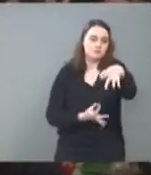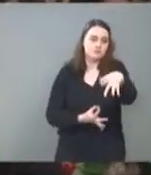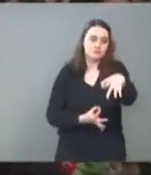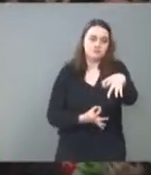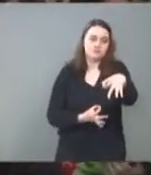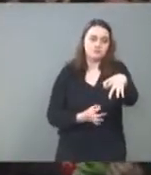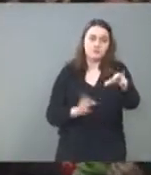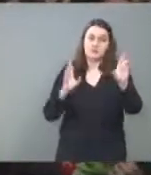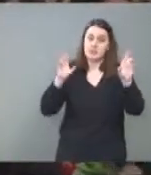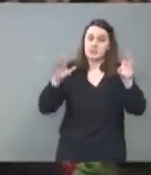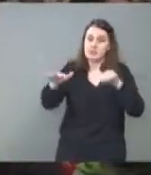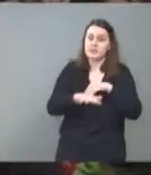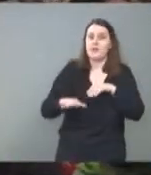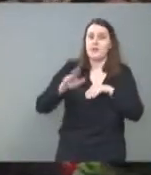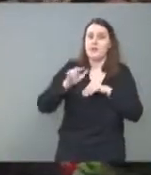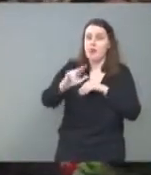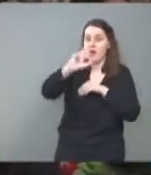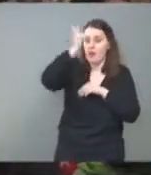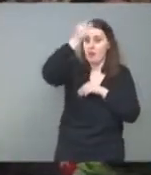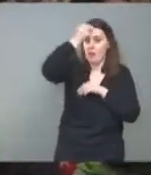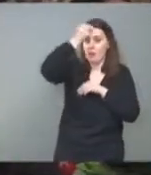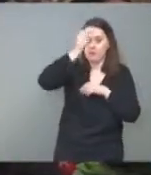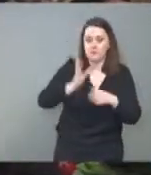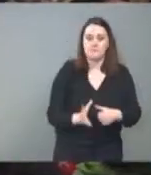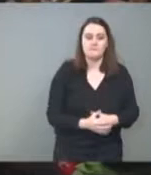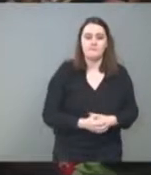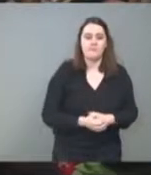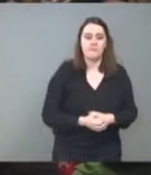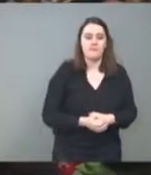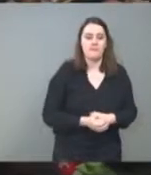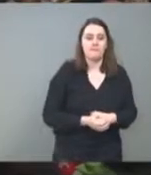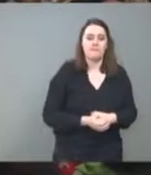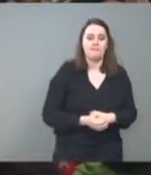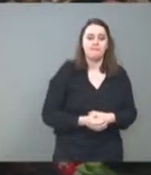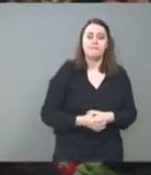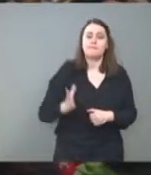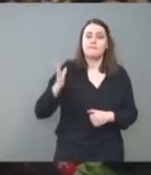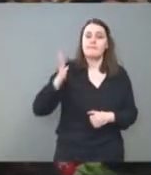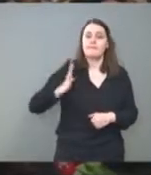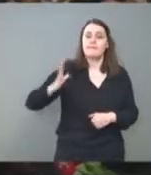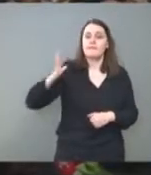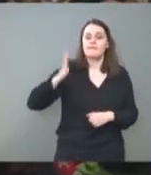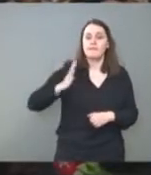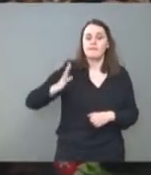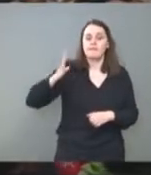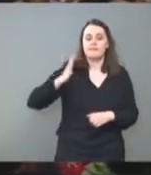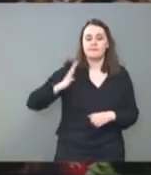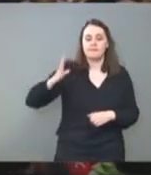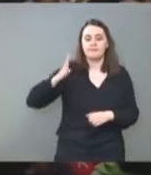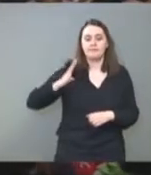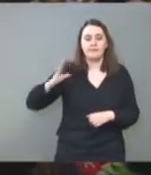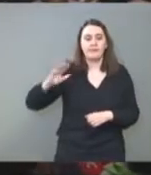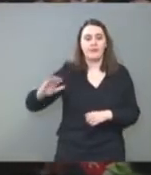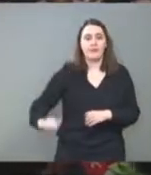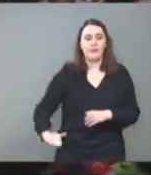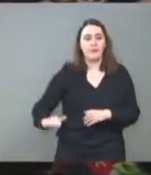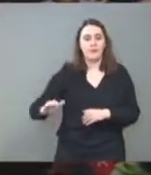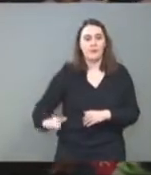le rapport, mais je vais vous en dire un. Quand j'étais gamin par chez vous, là-bas, à faire le hors-saint, à